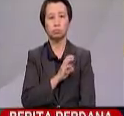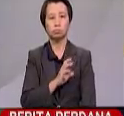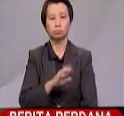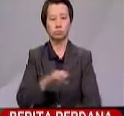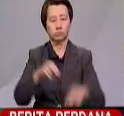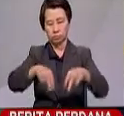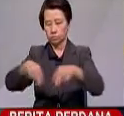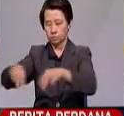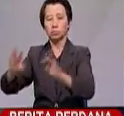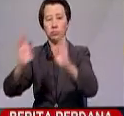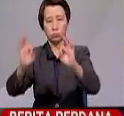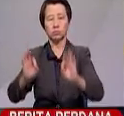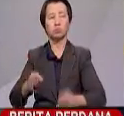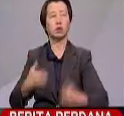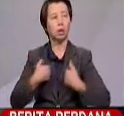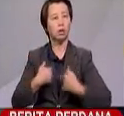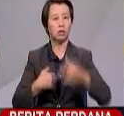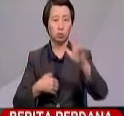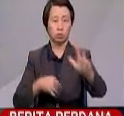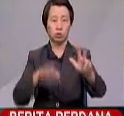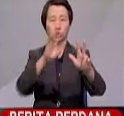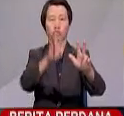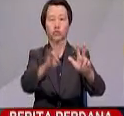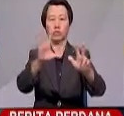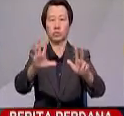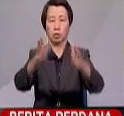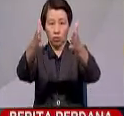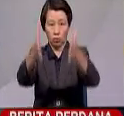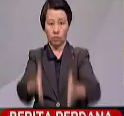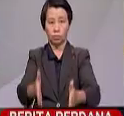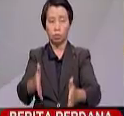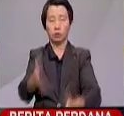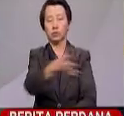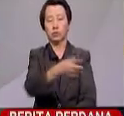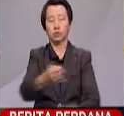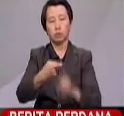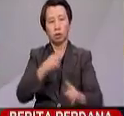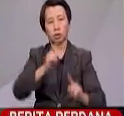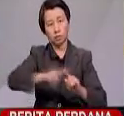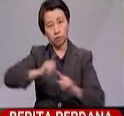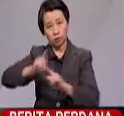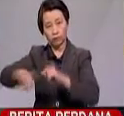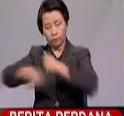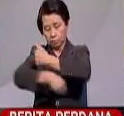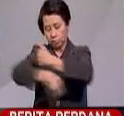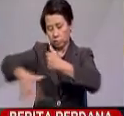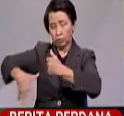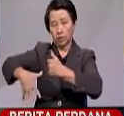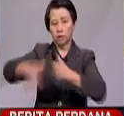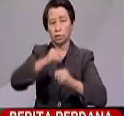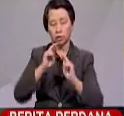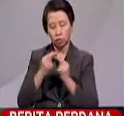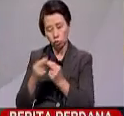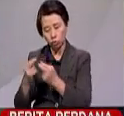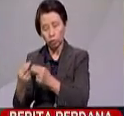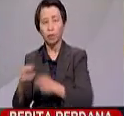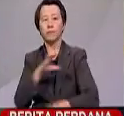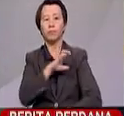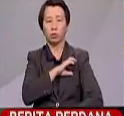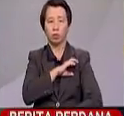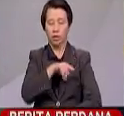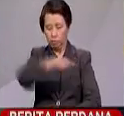adalah 375 orang dari pelbagai cawangan dan juga unit lah. Dan mereka